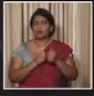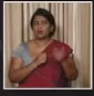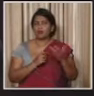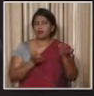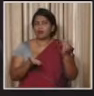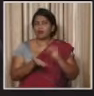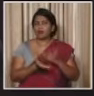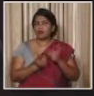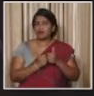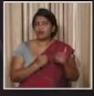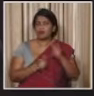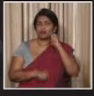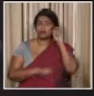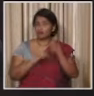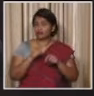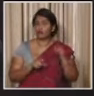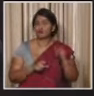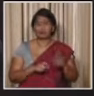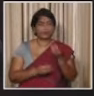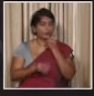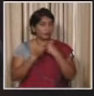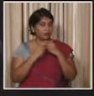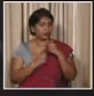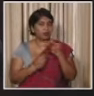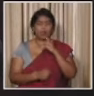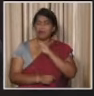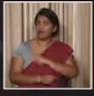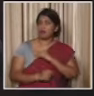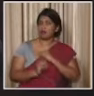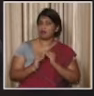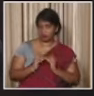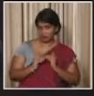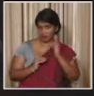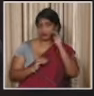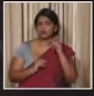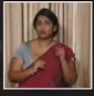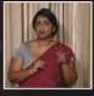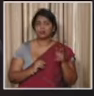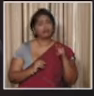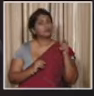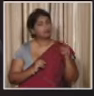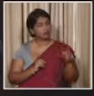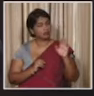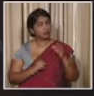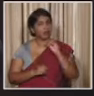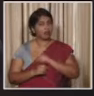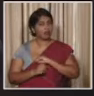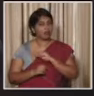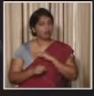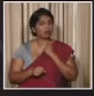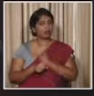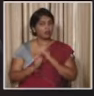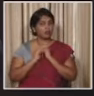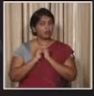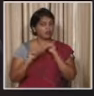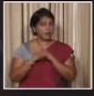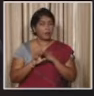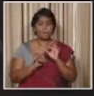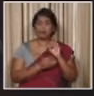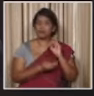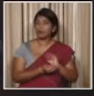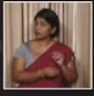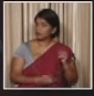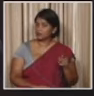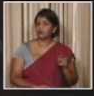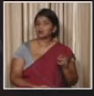කොහොමද? ජනතාවගේ පාරිභෝගිකයන්ගේ ආදායම් වැඩි වෙනවද? එතකොට ඒගොල්ලන්ගේ ආදායම් රාජ්‍ය සේවයේ සහ පෞද්ගලික